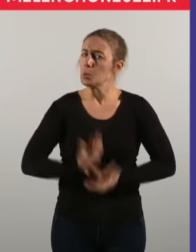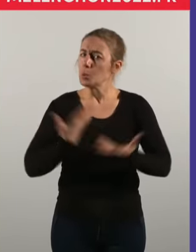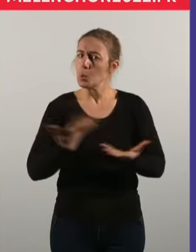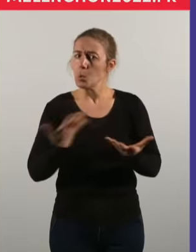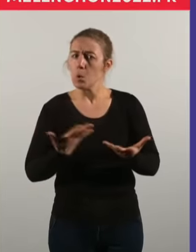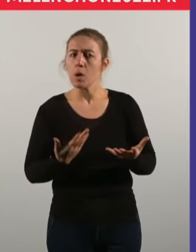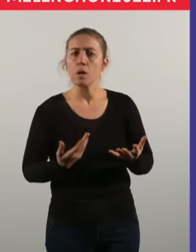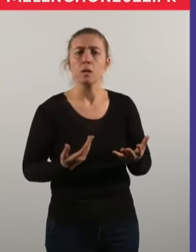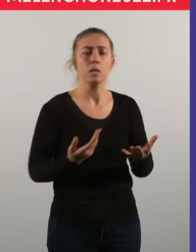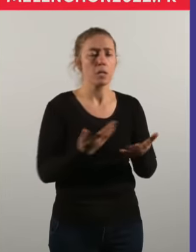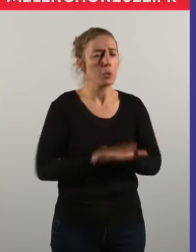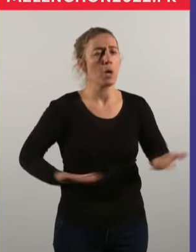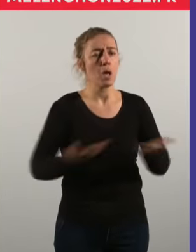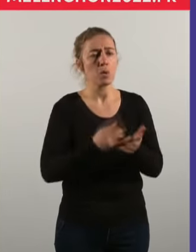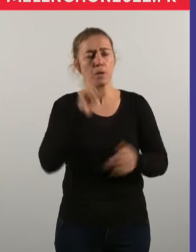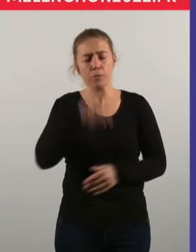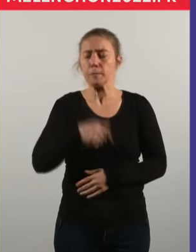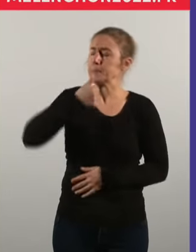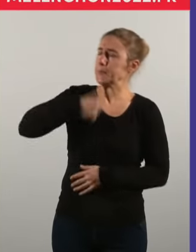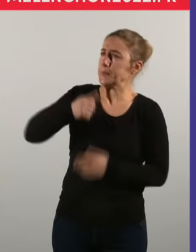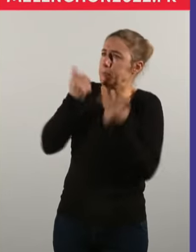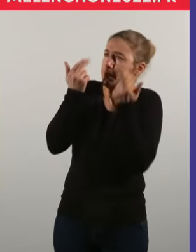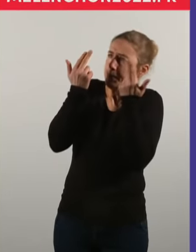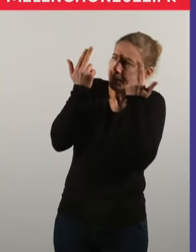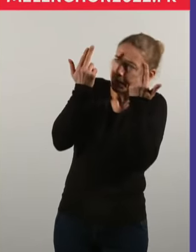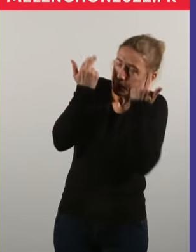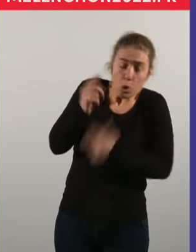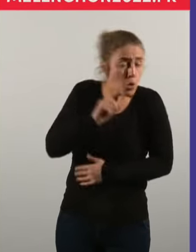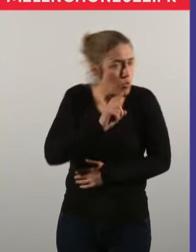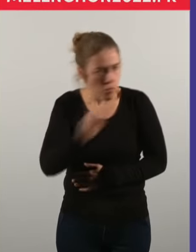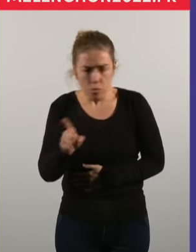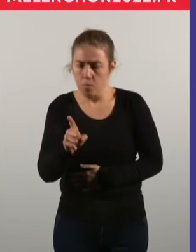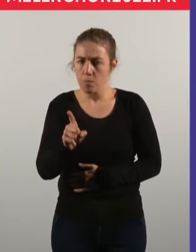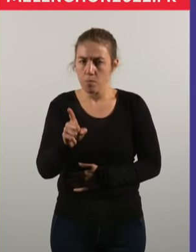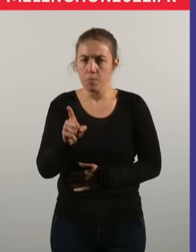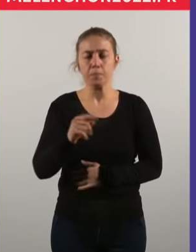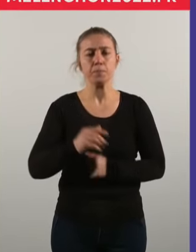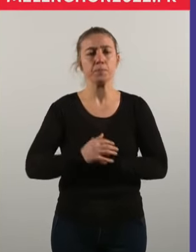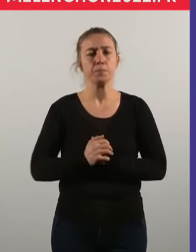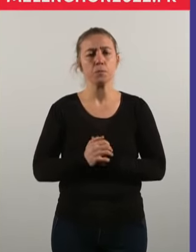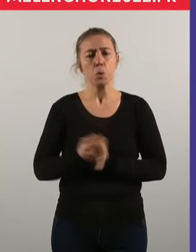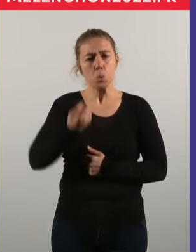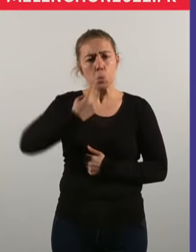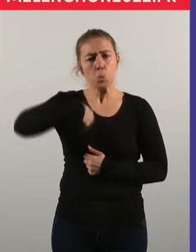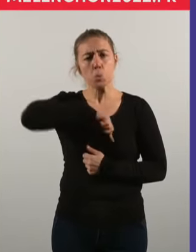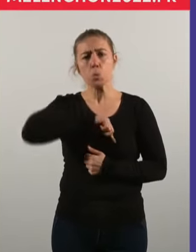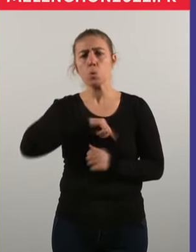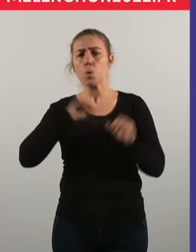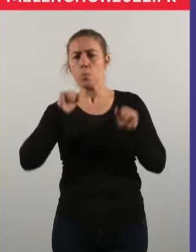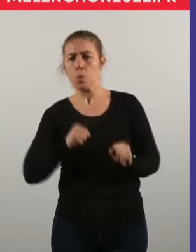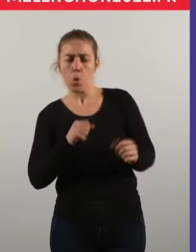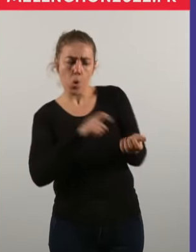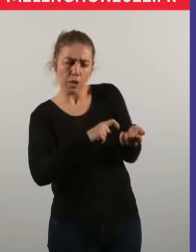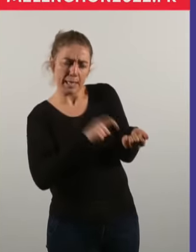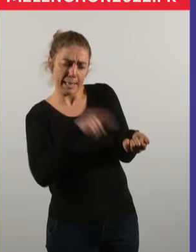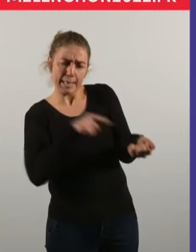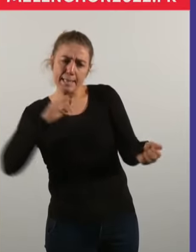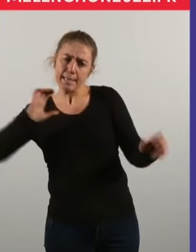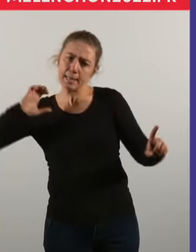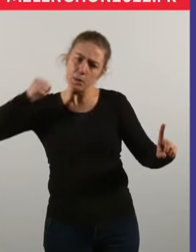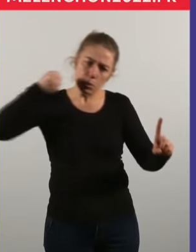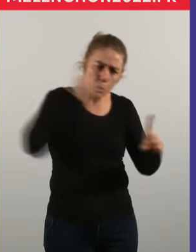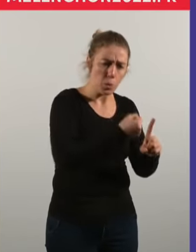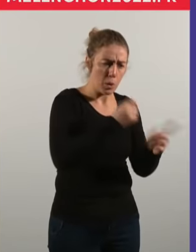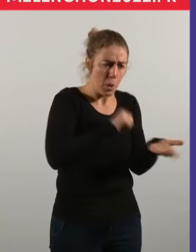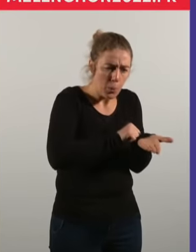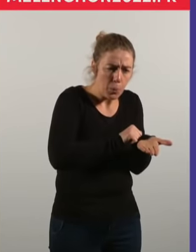pas de fatalité à ce que nous endurons et que donc on peut frapper à la cause pour